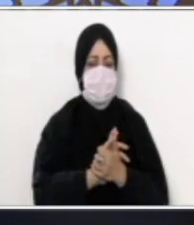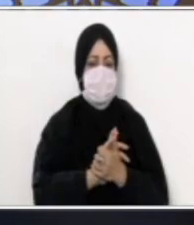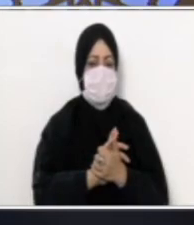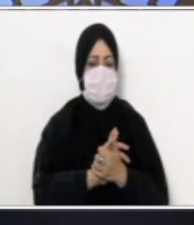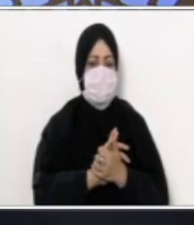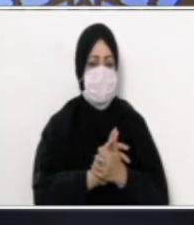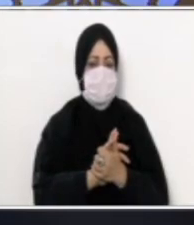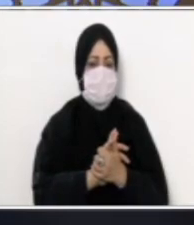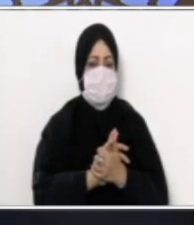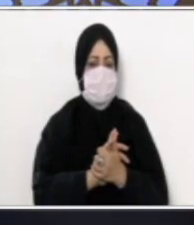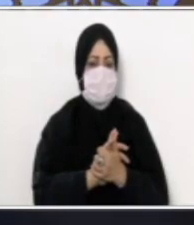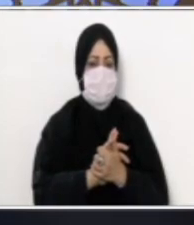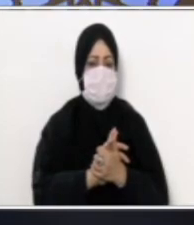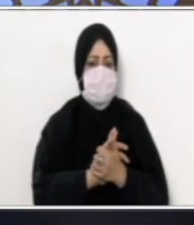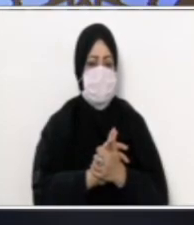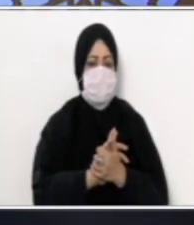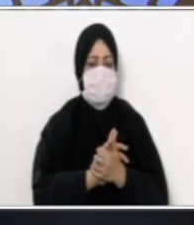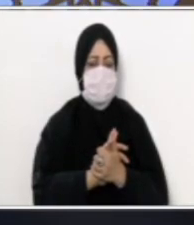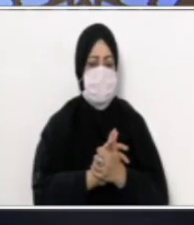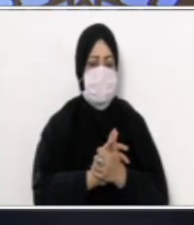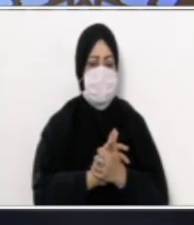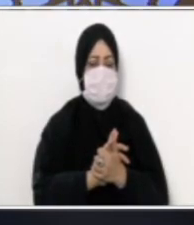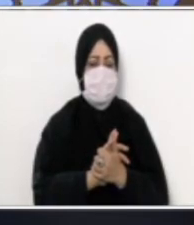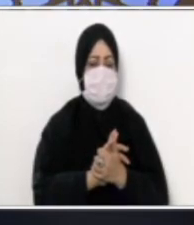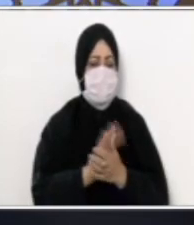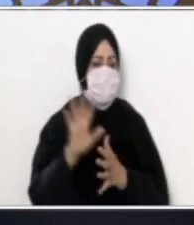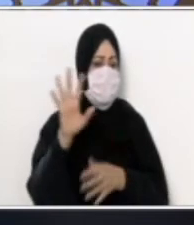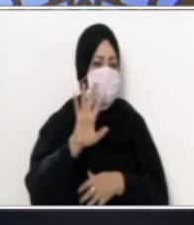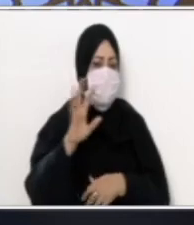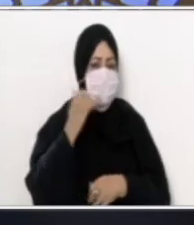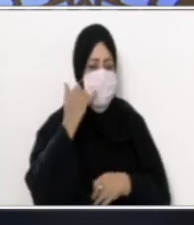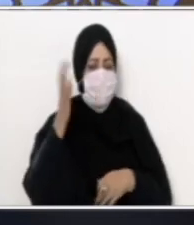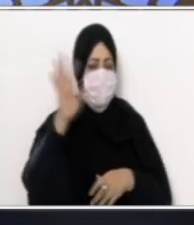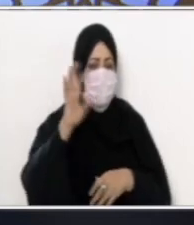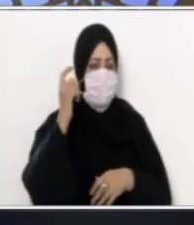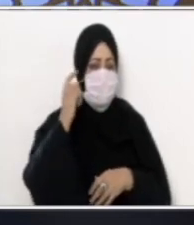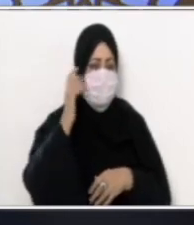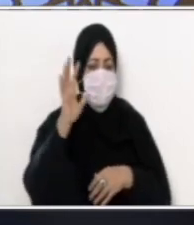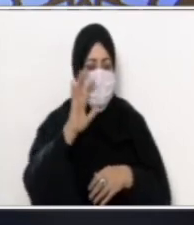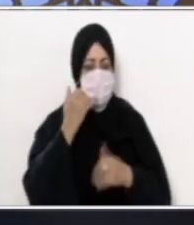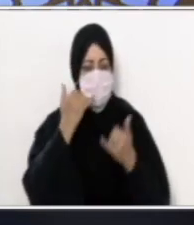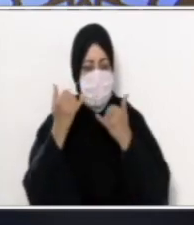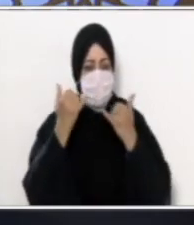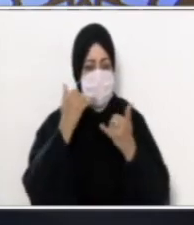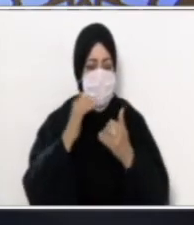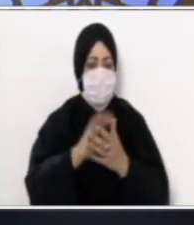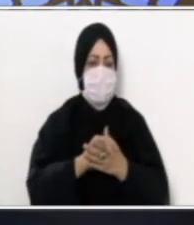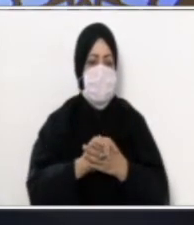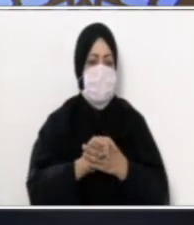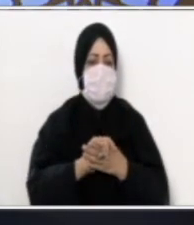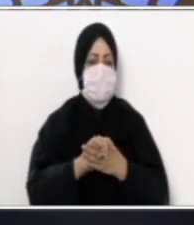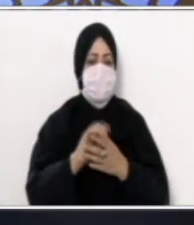في أثار دم من رقم المعدة، وهذا يعني بعد فترة انقطاع طويلة.